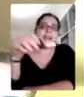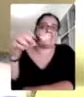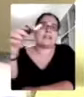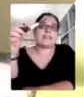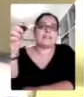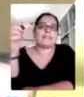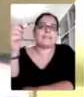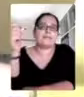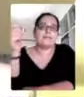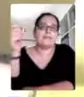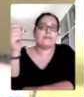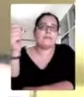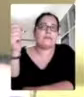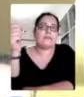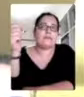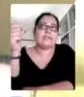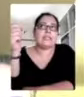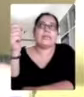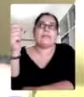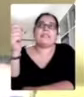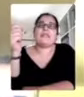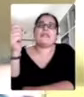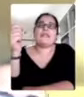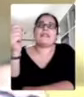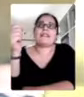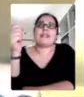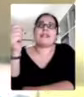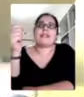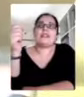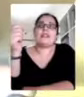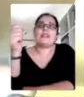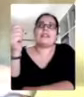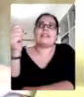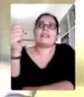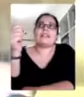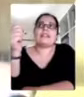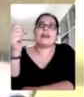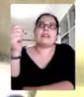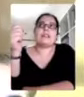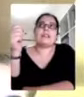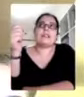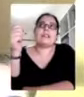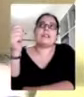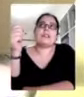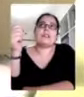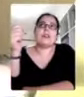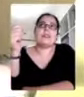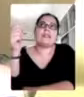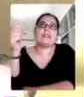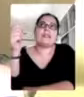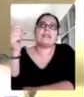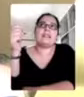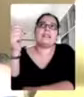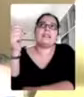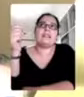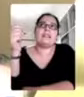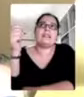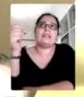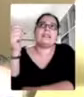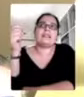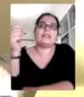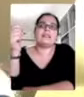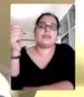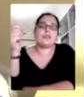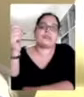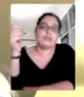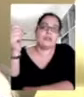biraz daha nasıl diyeyim? Bizde çok fazla şey açıdan yaygın değil. Amerika'da nasıl kullanılıyor?